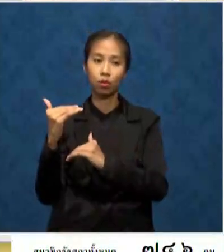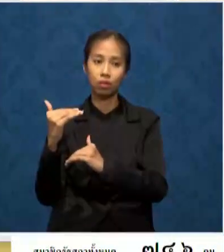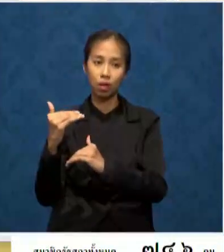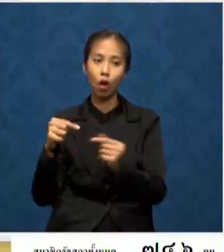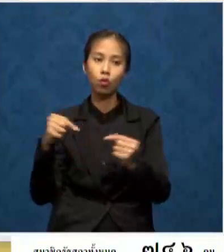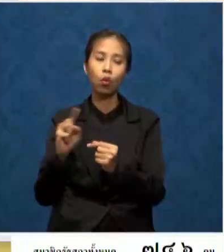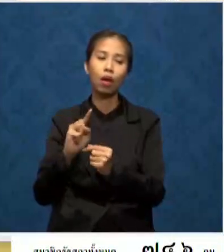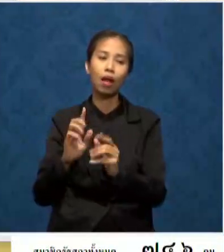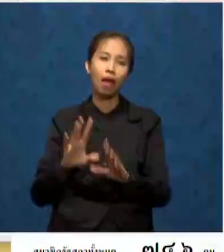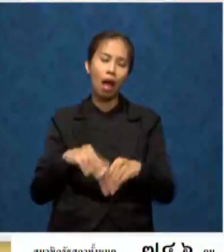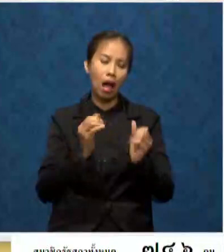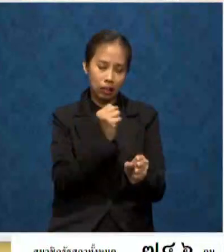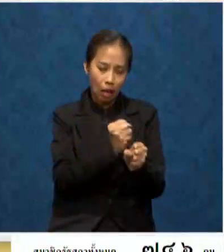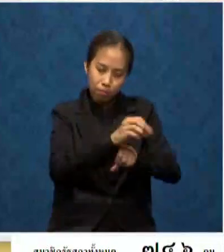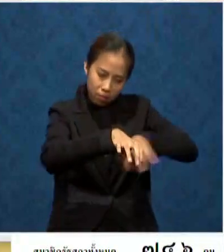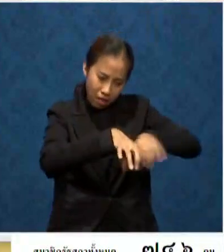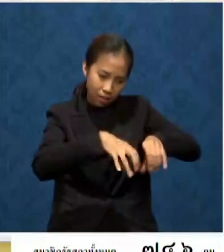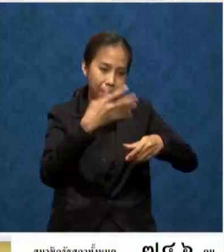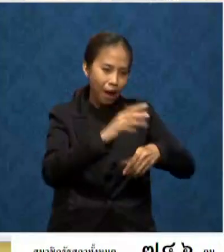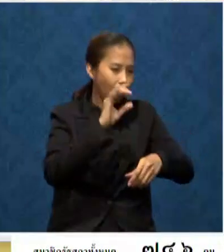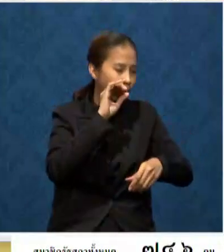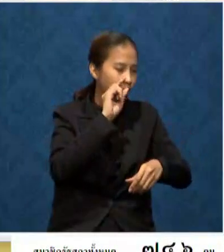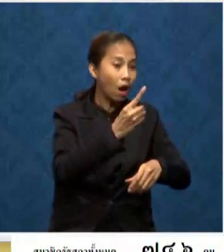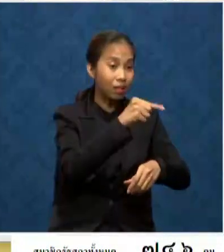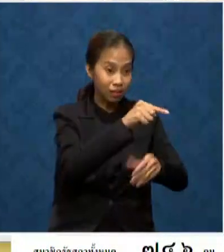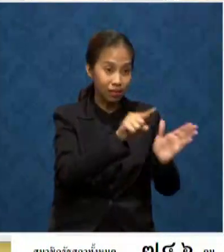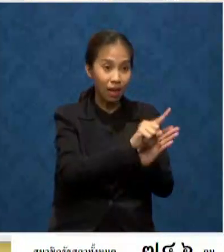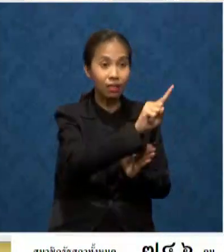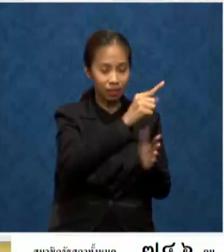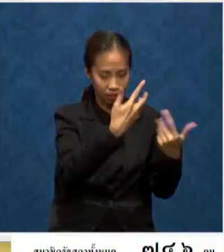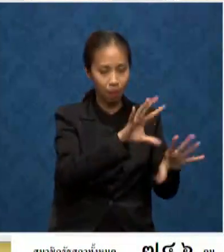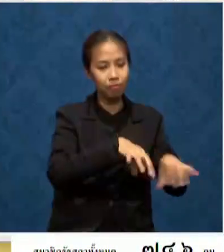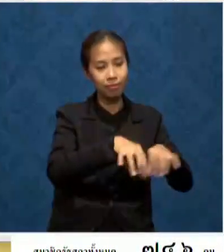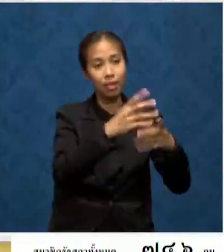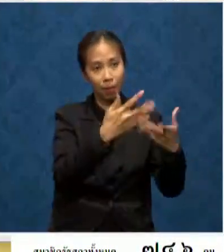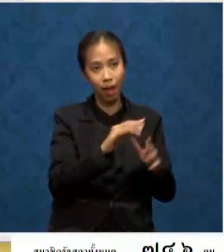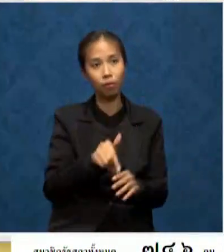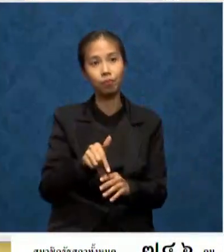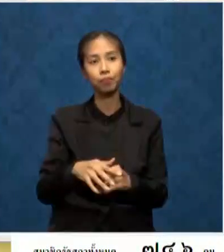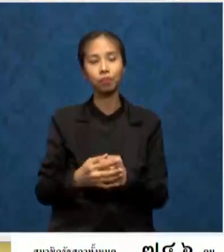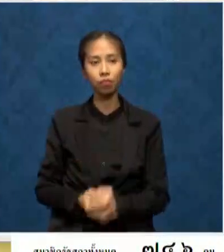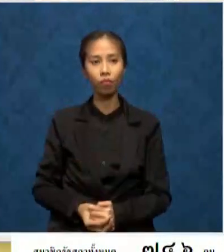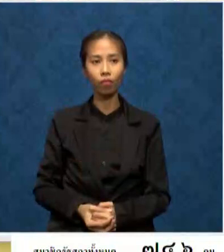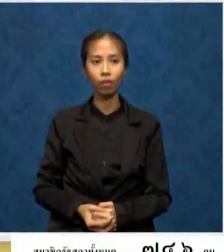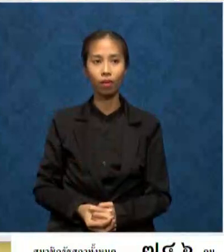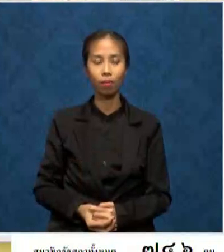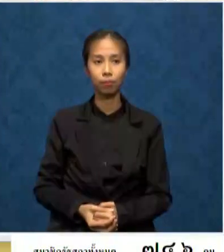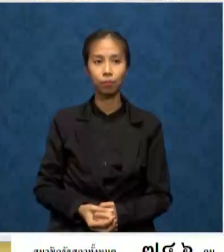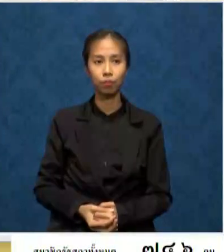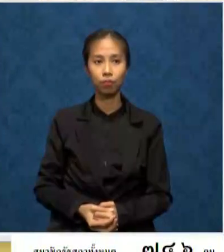ตแหงควาปอดภัมาแล้ว 1 ลอบนะครับขอไปอ่ะ..สไดต่อไปครับ